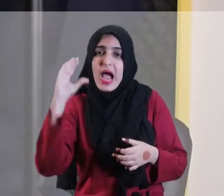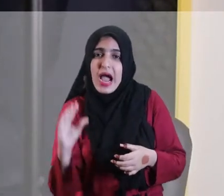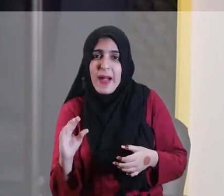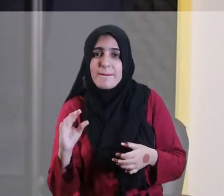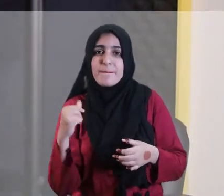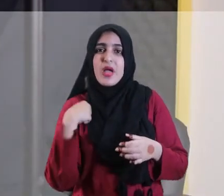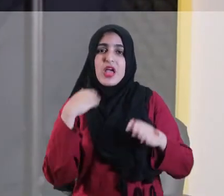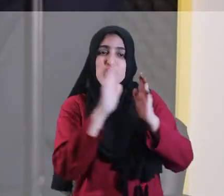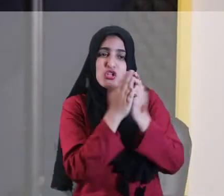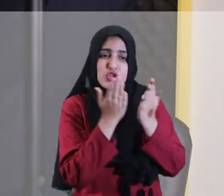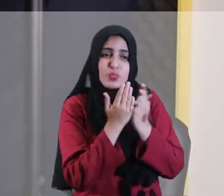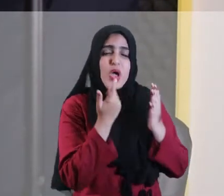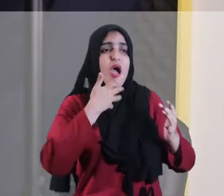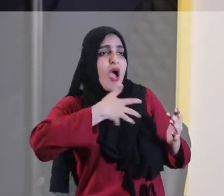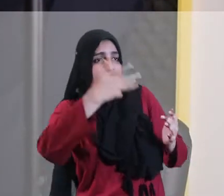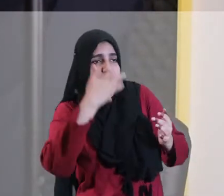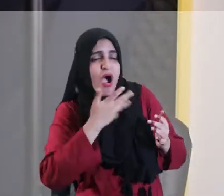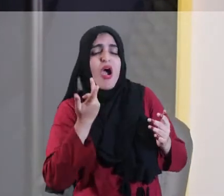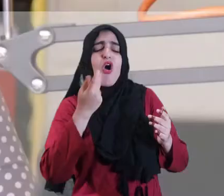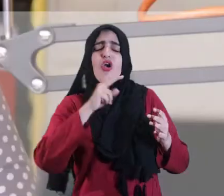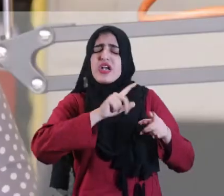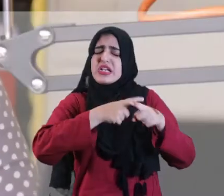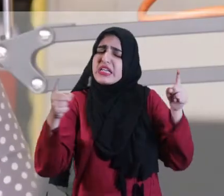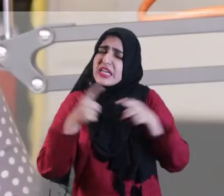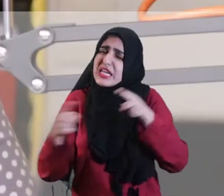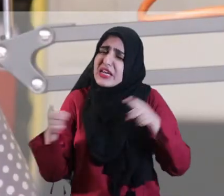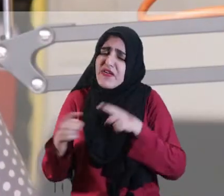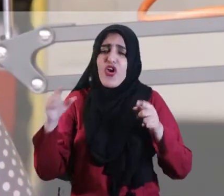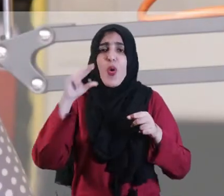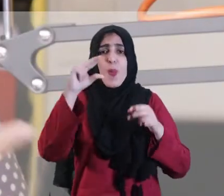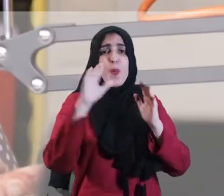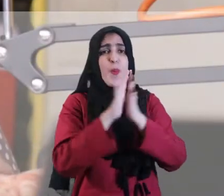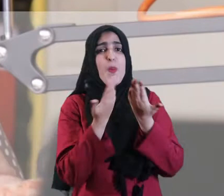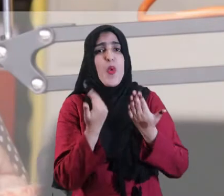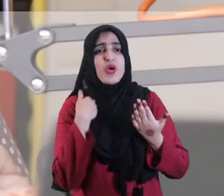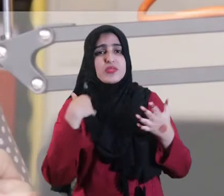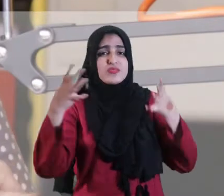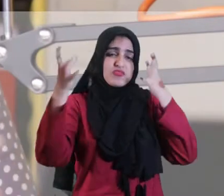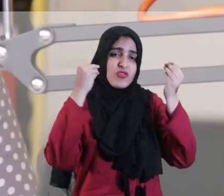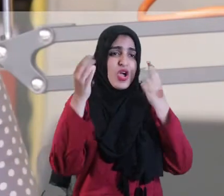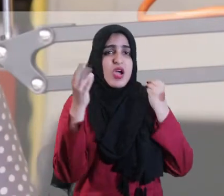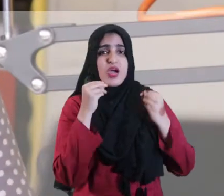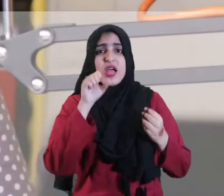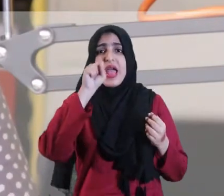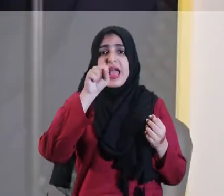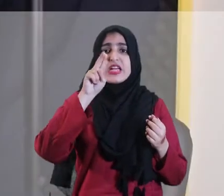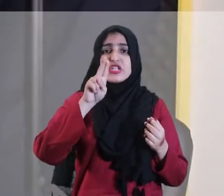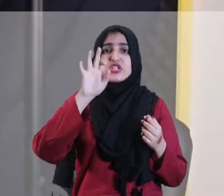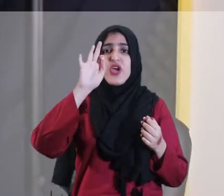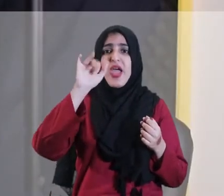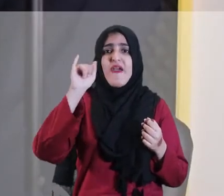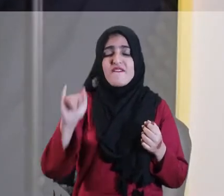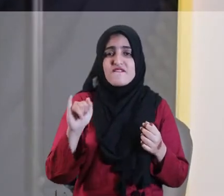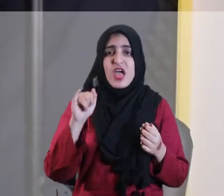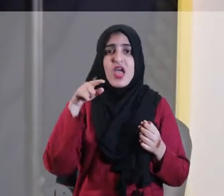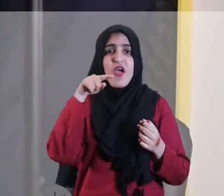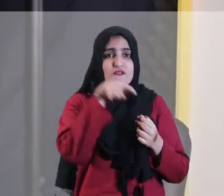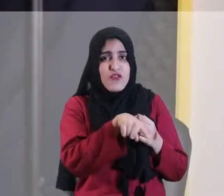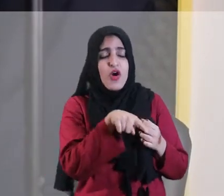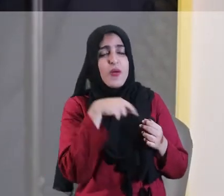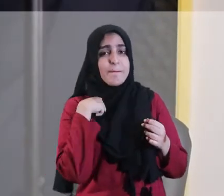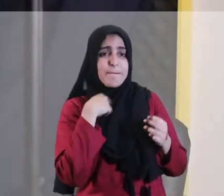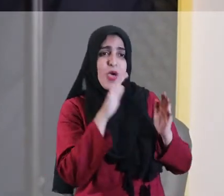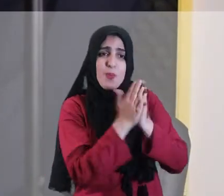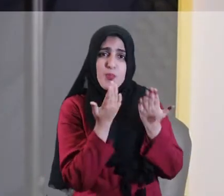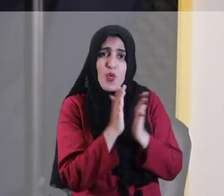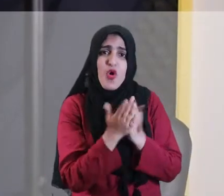पड़ी एंड को पांडे को 240 से ज़् बड़ी साजिश को बढ़ा